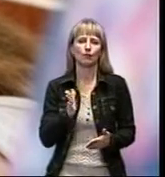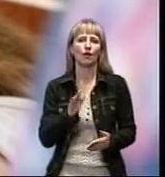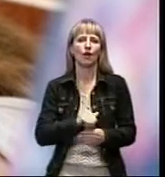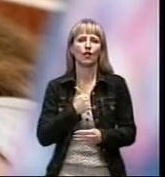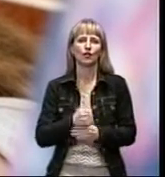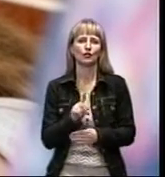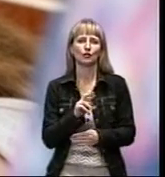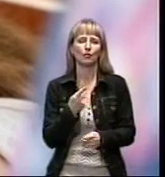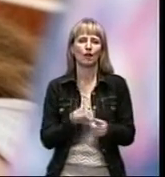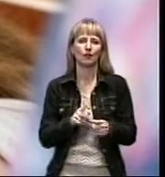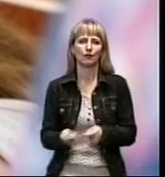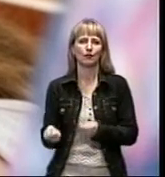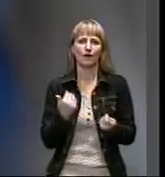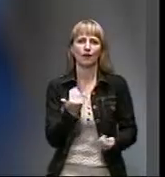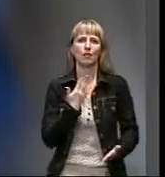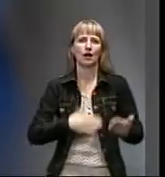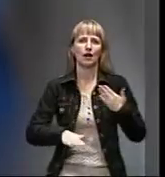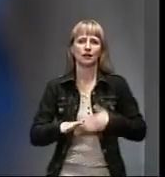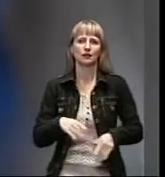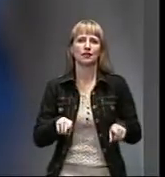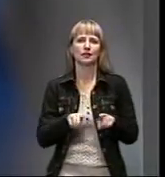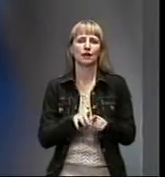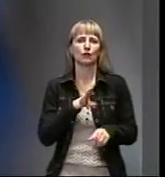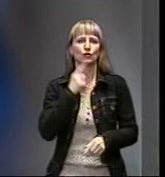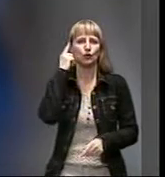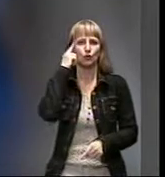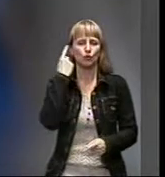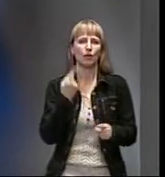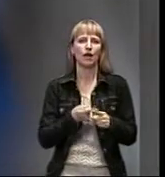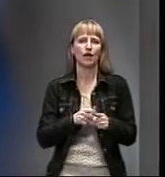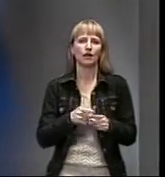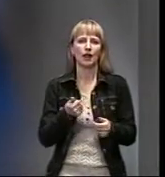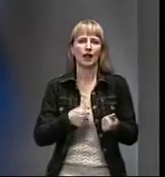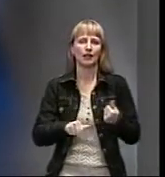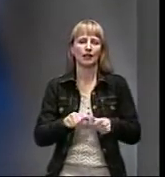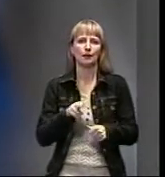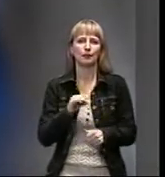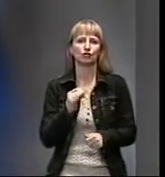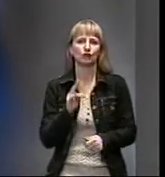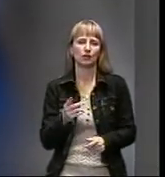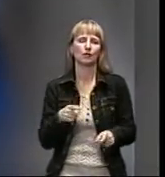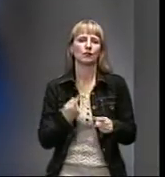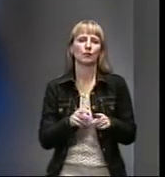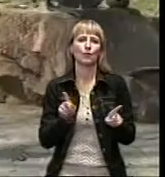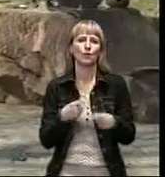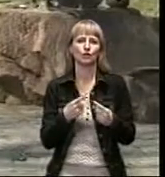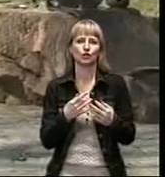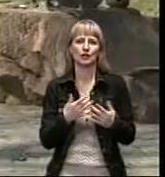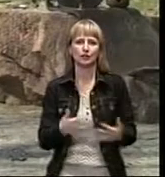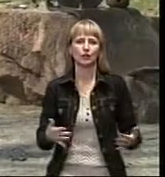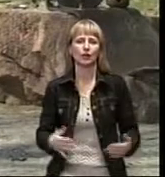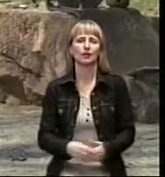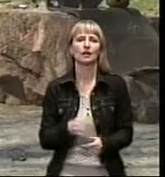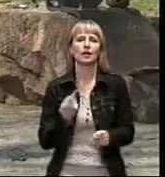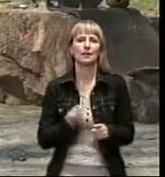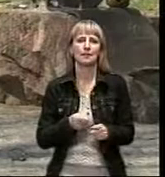це приносило вам радість. Так був задуманий цей глиняний пищик і тому подібні музичні інструменти.